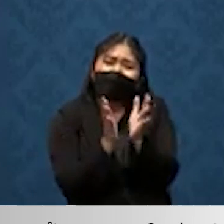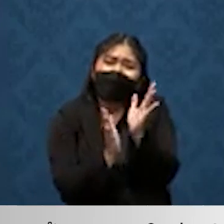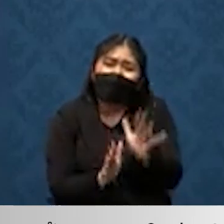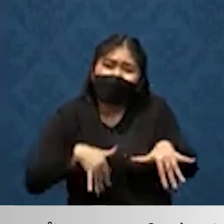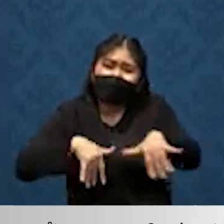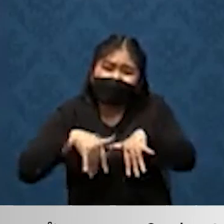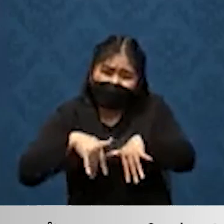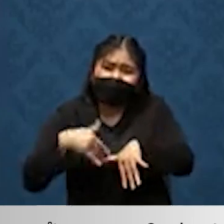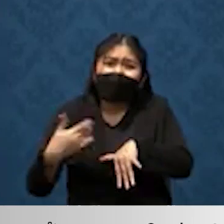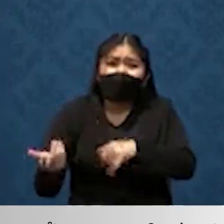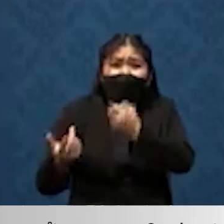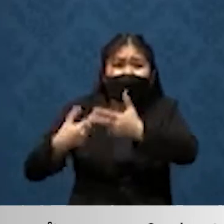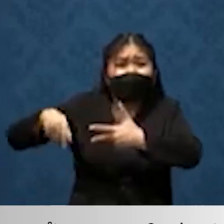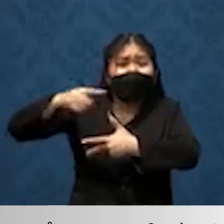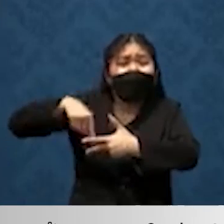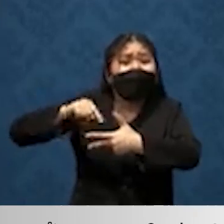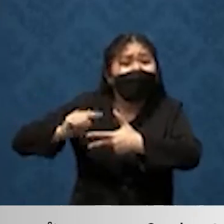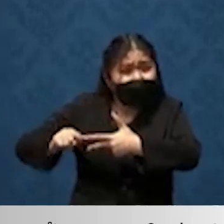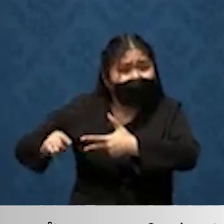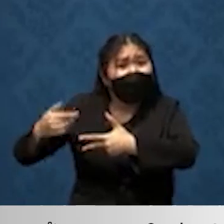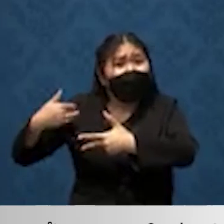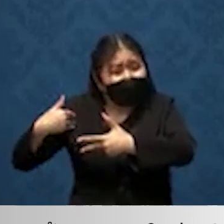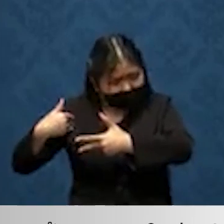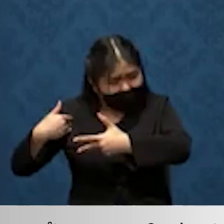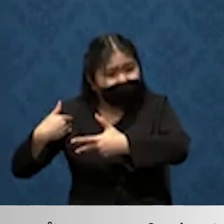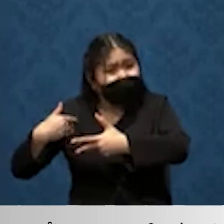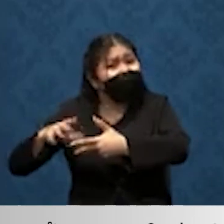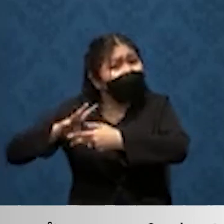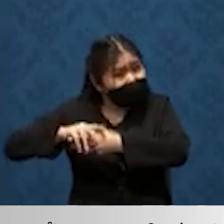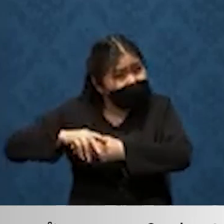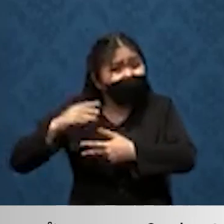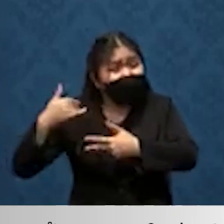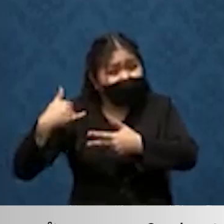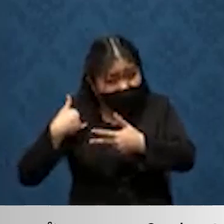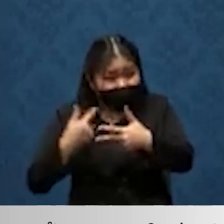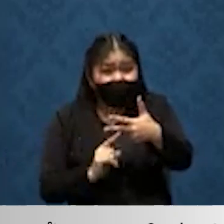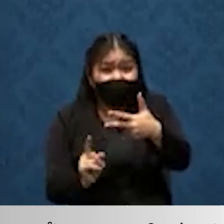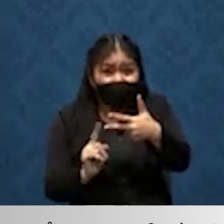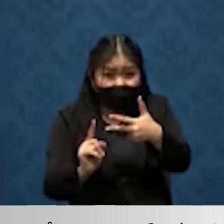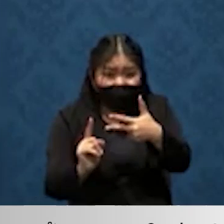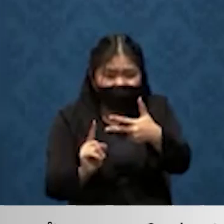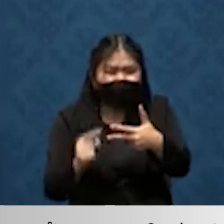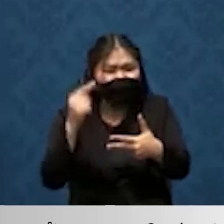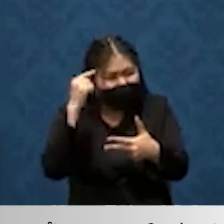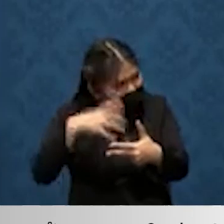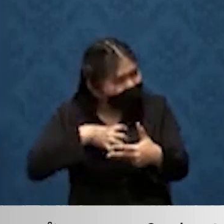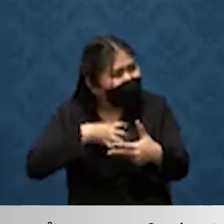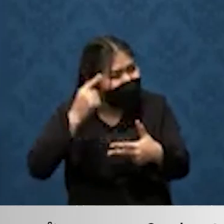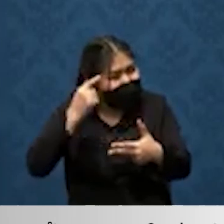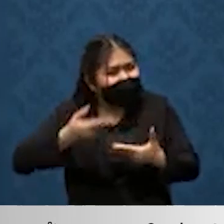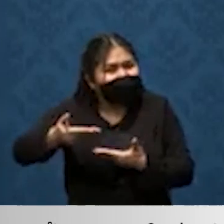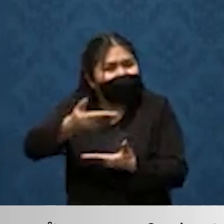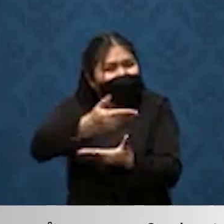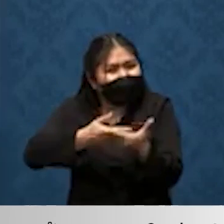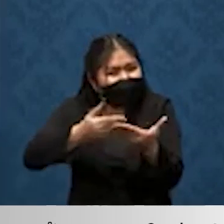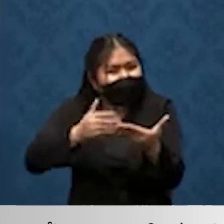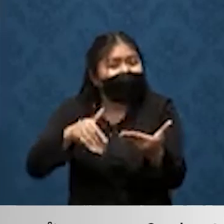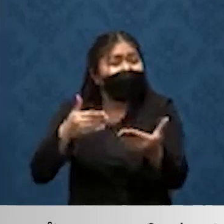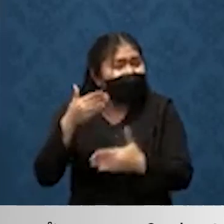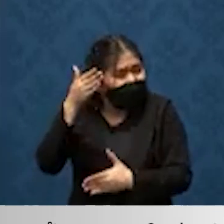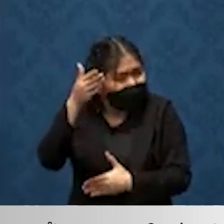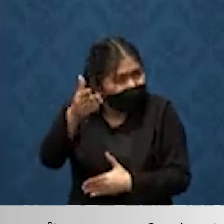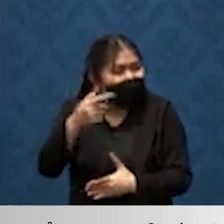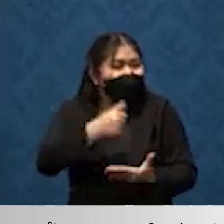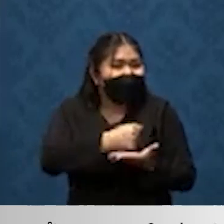น้ประชาชนอำเภurbังใหญ่ อำเภอบังบวทอง แลอำเภอปากก Legislมาพิษณาเพื่อหา Katieทางช่วยเหือเร็วต่อ